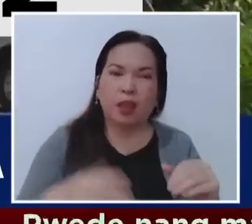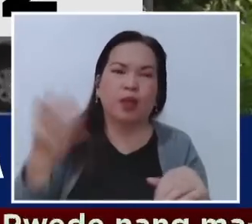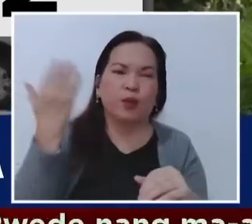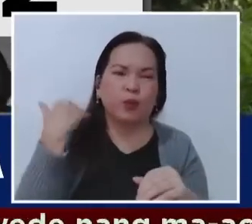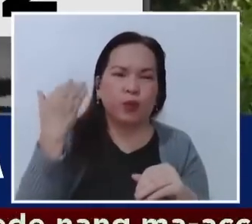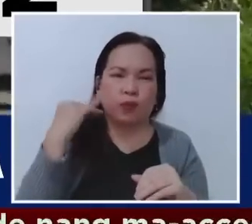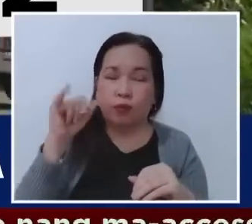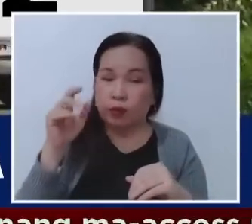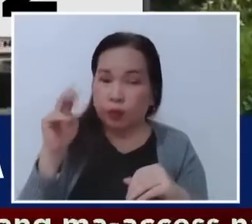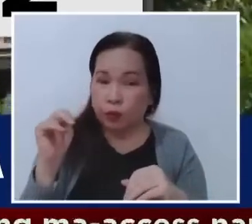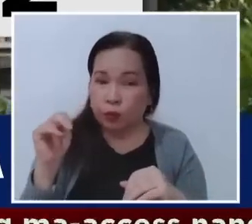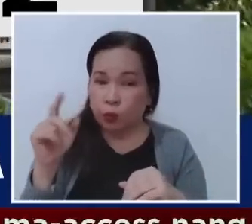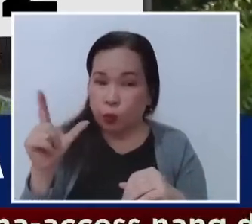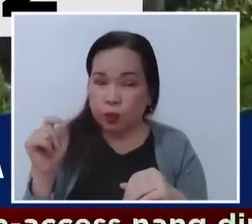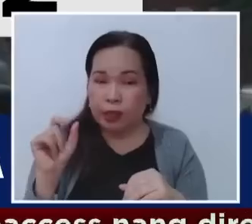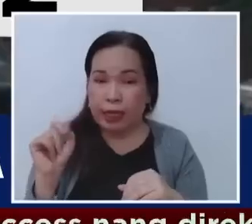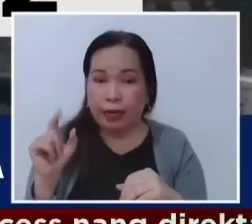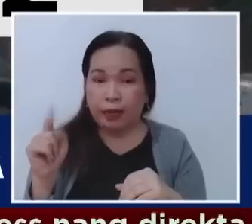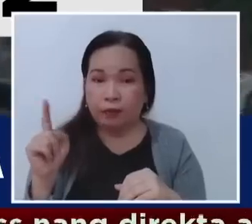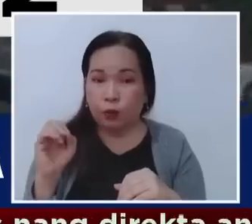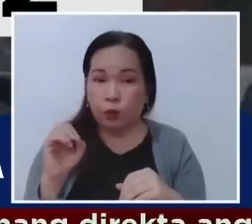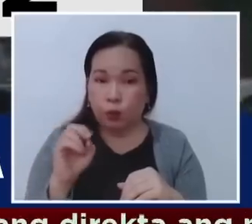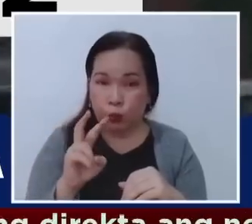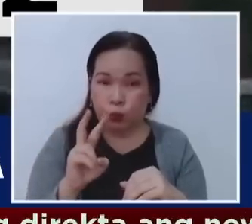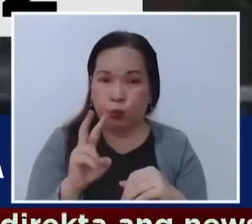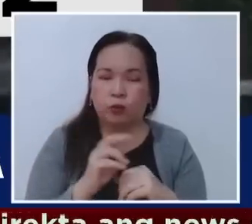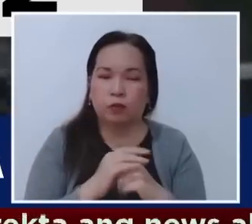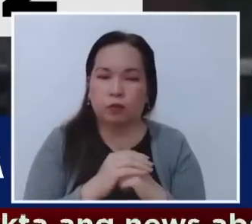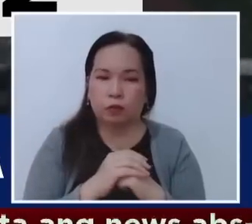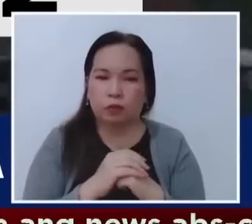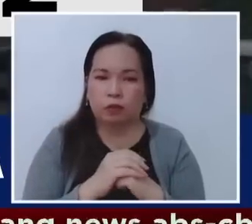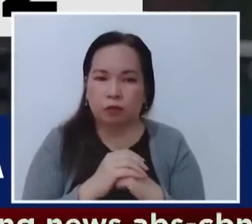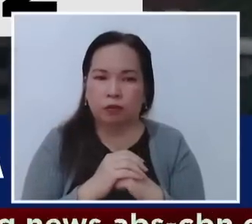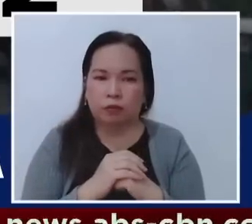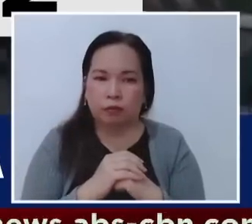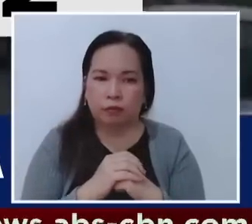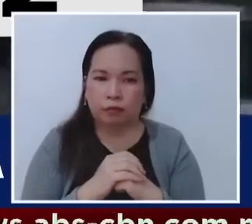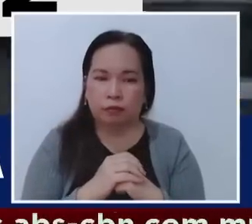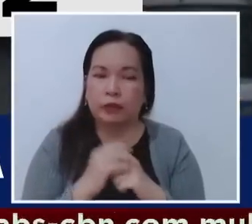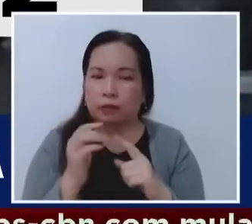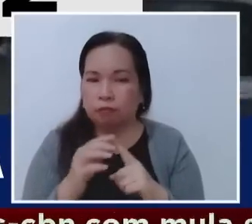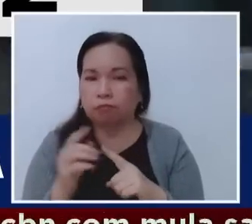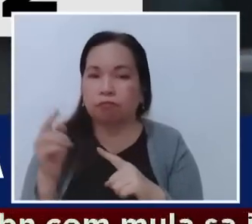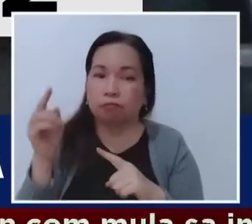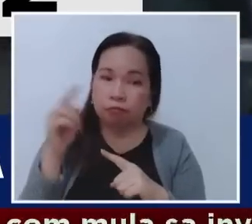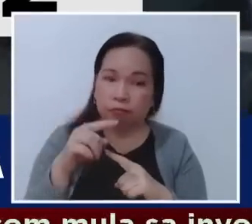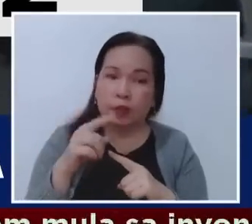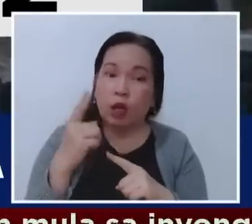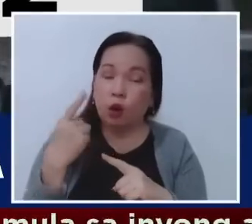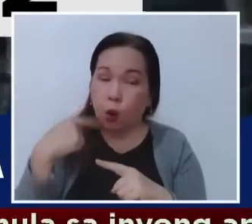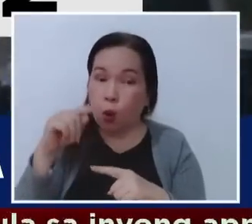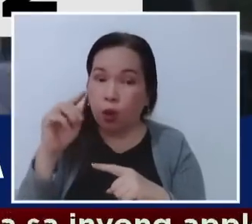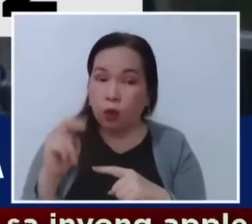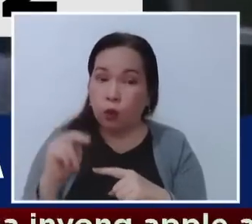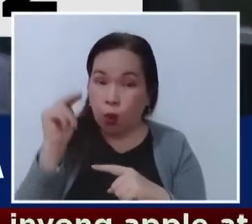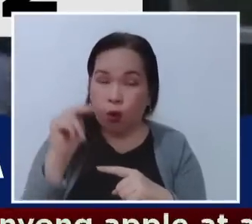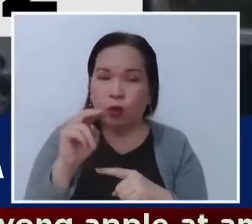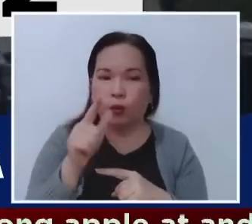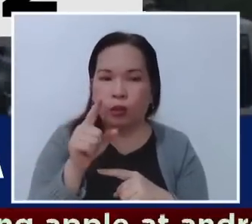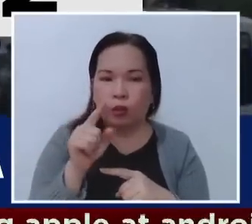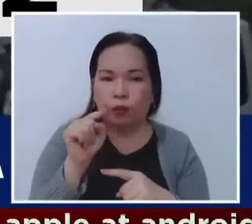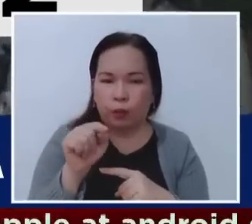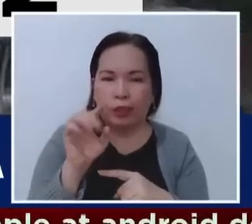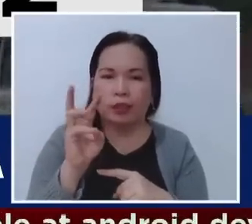EDSA northbound, habang 11.02 kph naman sa EDSA southbound noong